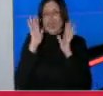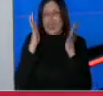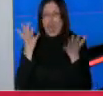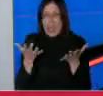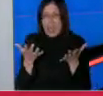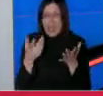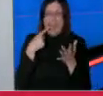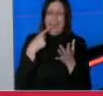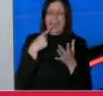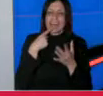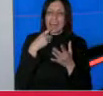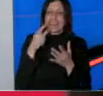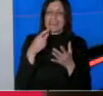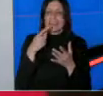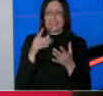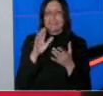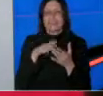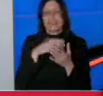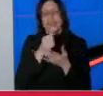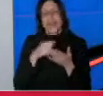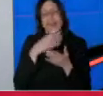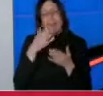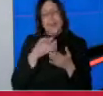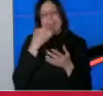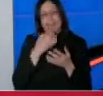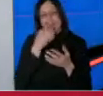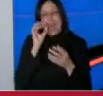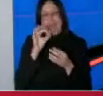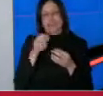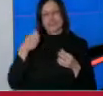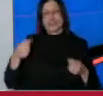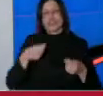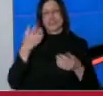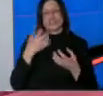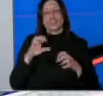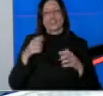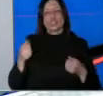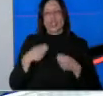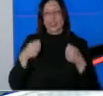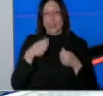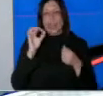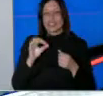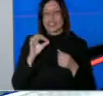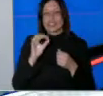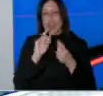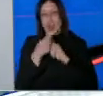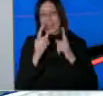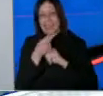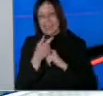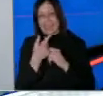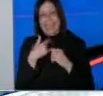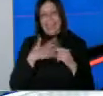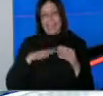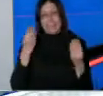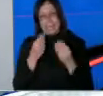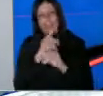מטבוח, מטבוחה של רוטציות, זה נכון. שקשוקה של רוטציות. טוב, האמת שהתכוונתי למשהו אחר. גם